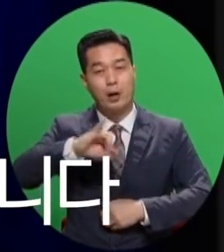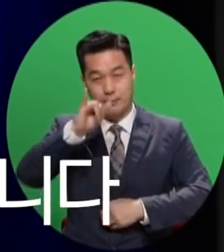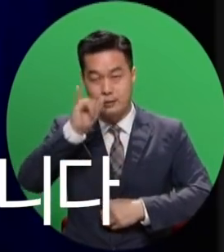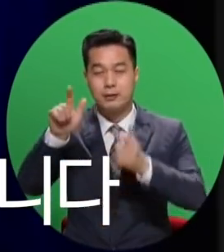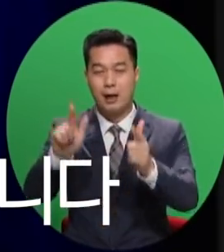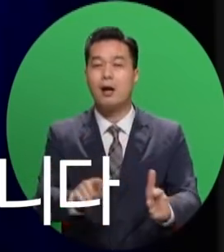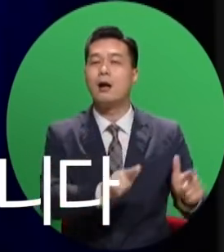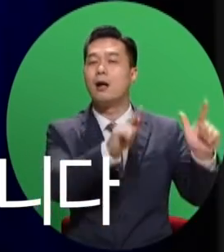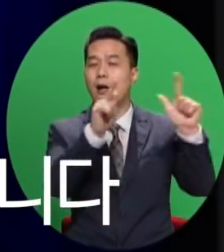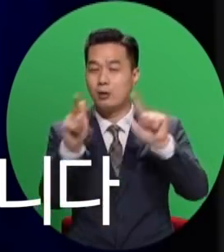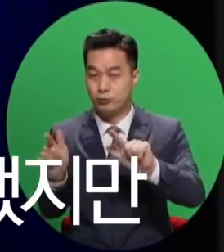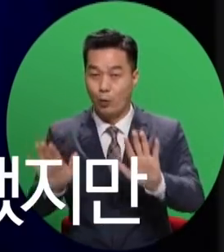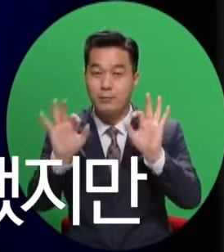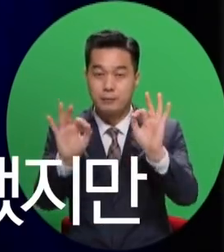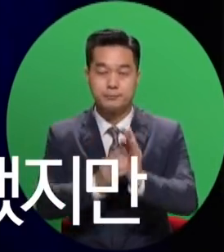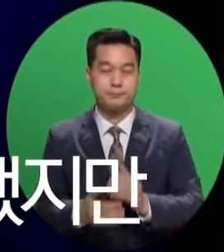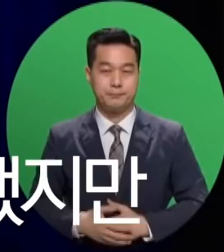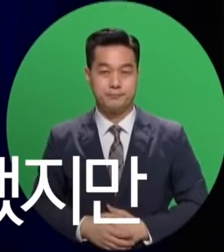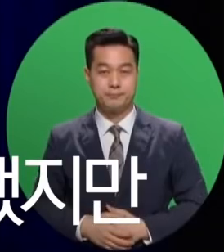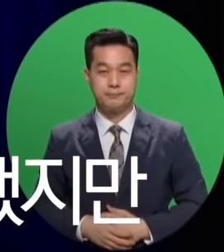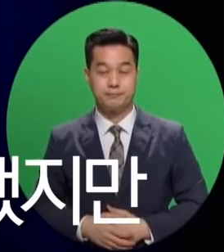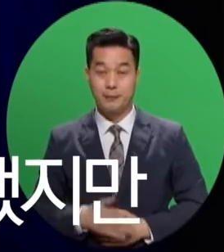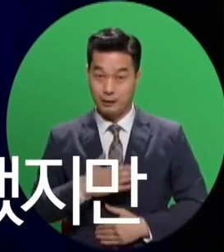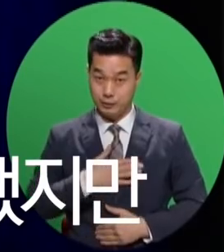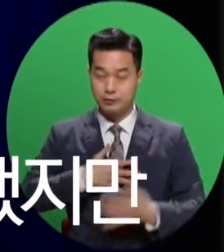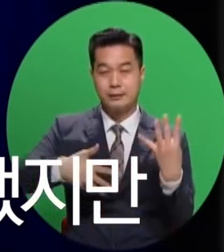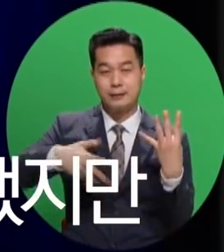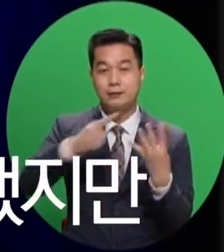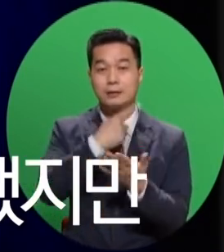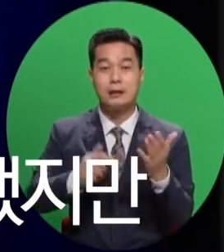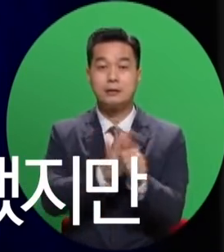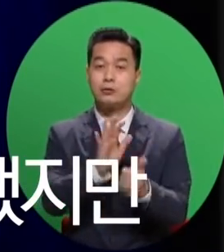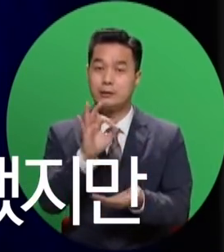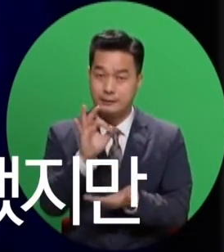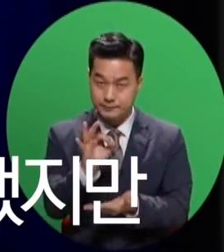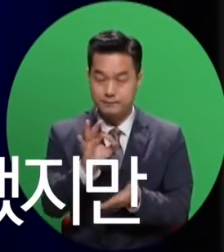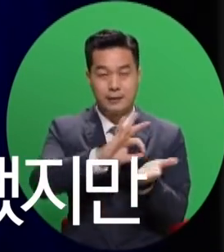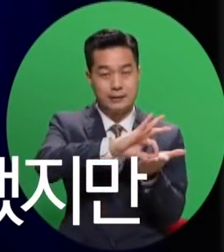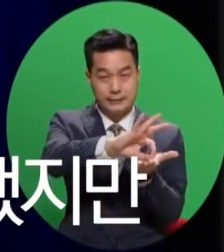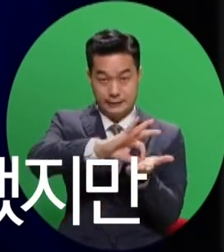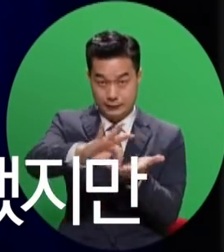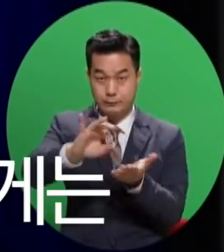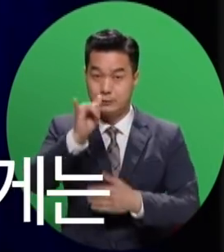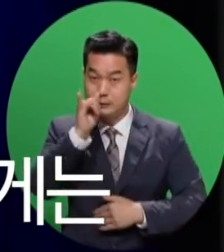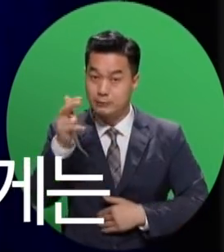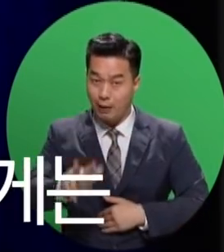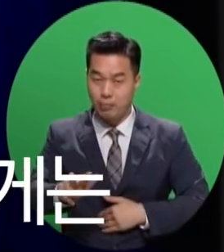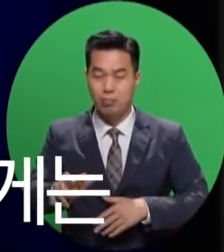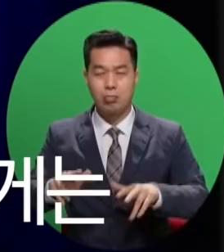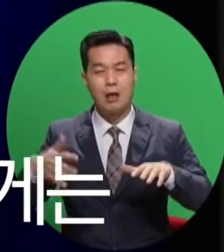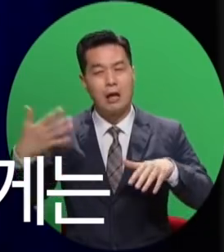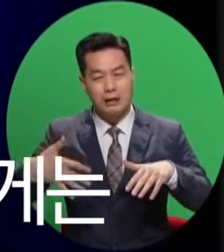하루 이기도 했습니다 저는 이렇게 제 4차 재난 지 연금이 지급이 됐지만 아직도